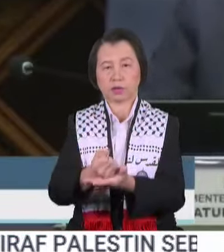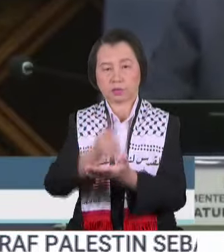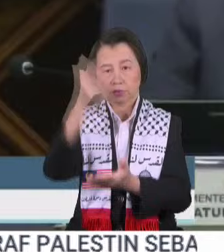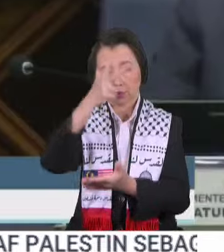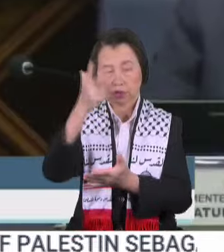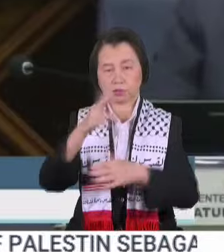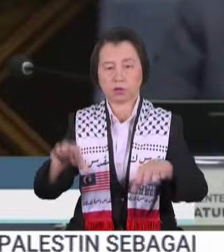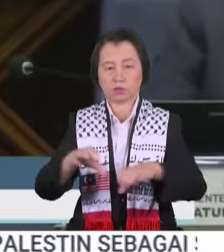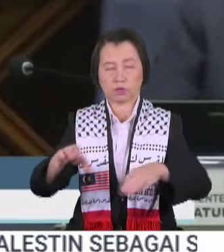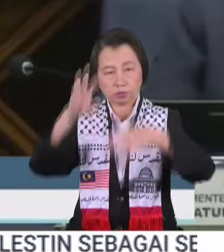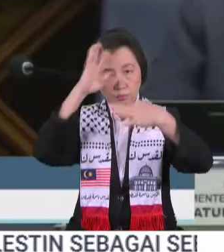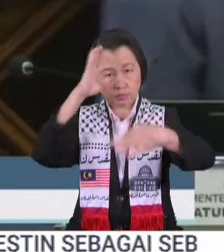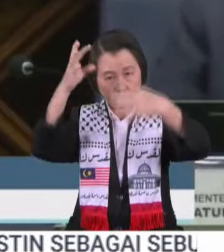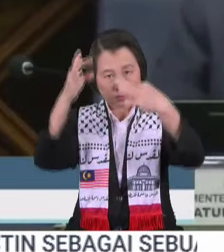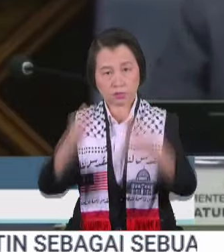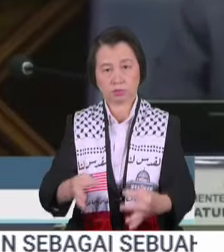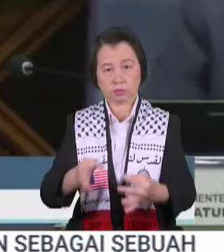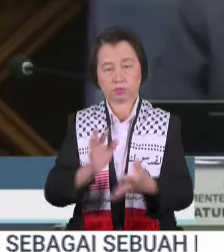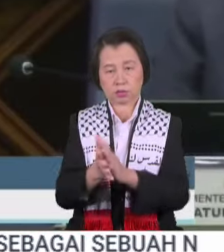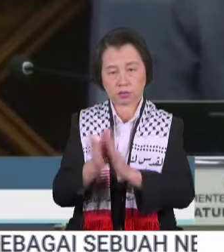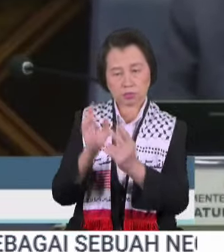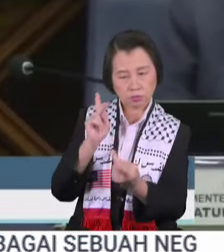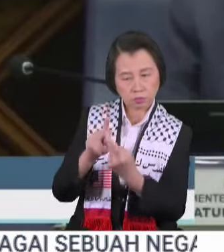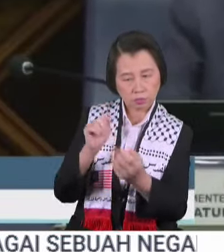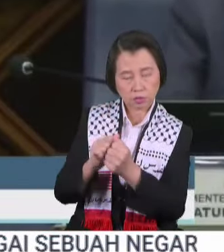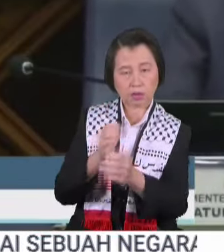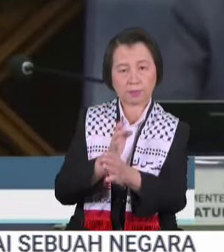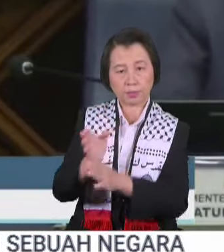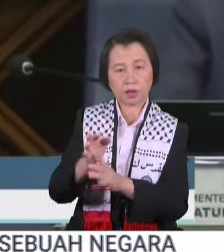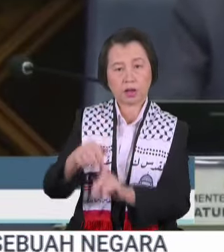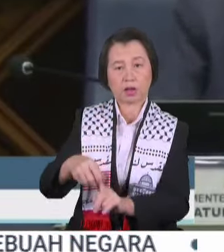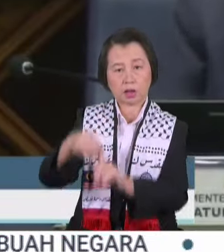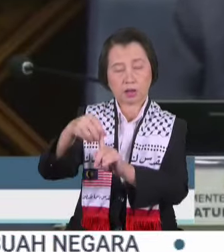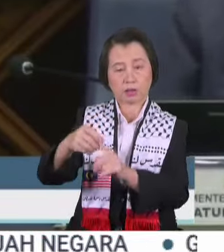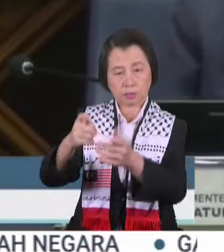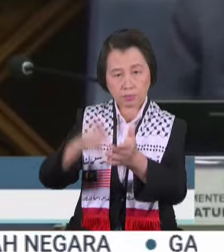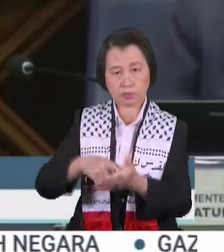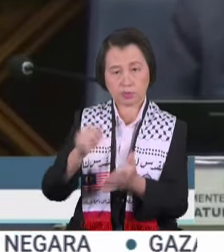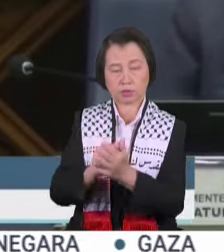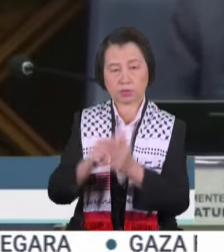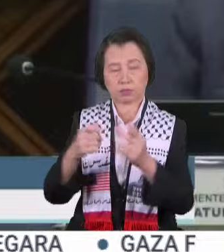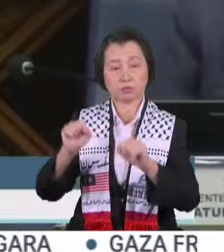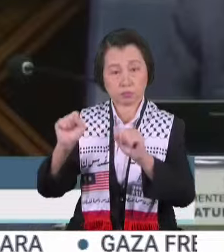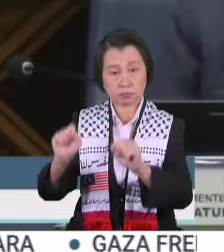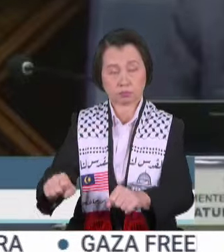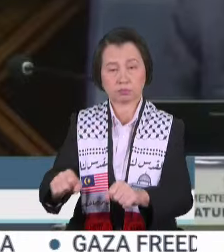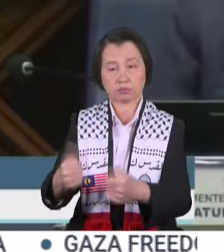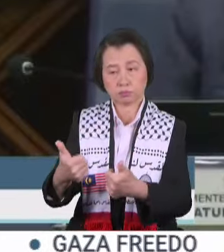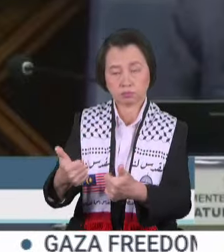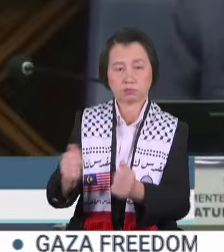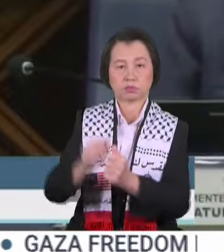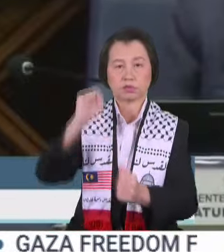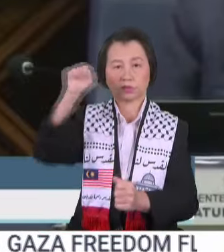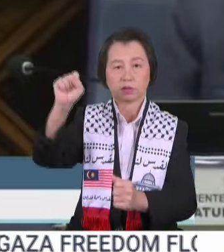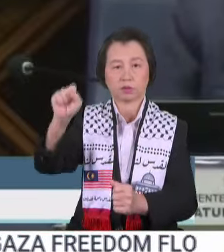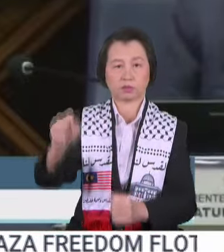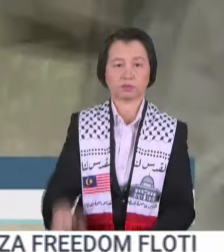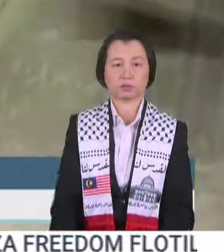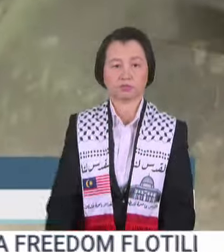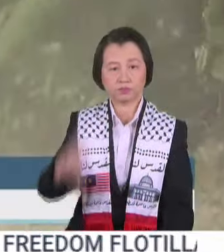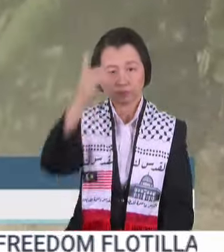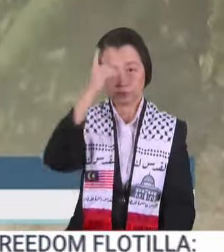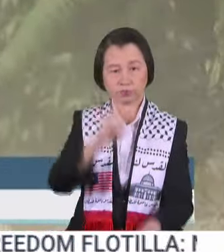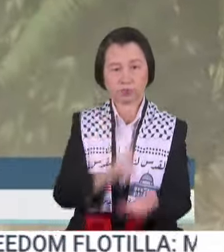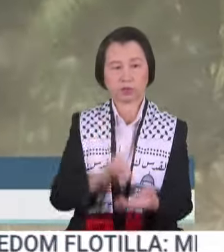kerajaan membuat keputusan secara mapan dalam bidang bina khas kepada keperluan dan potensi Sabah. Datuk Dr. Muhammad Arifin